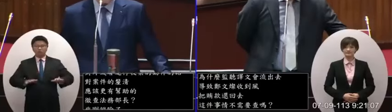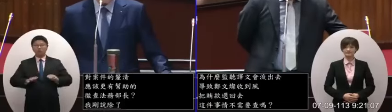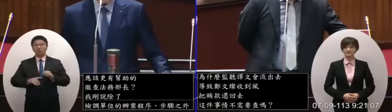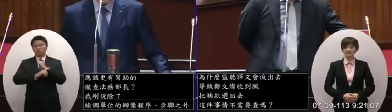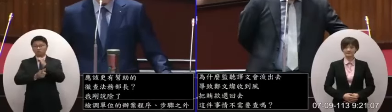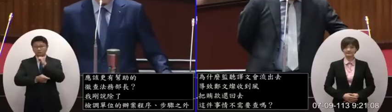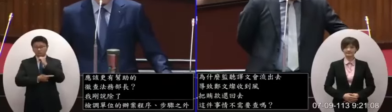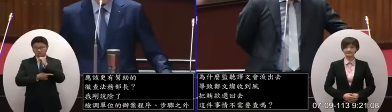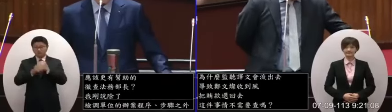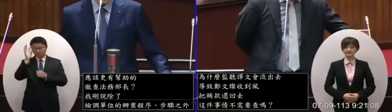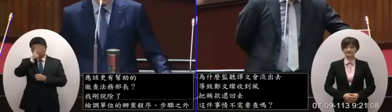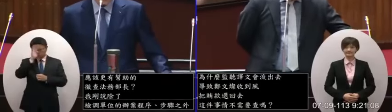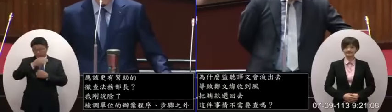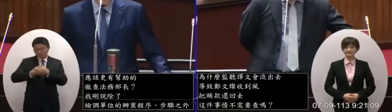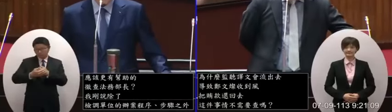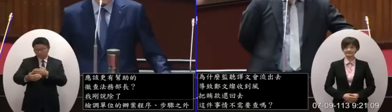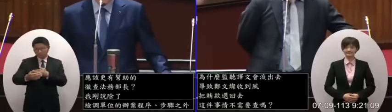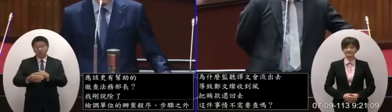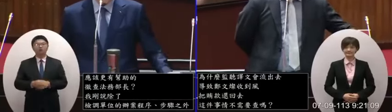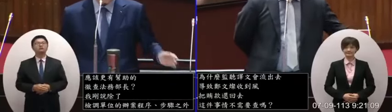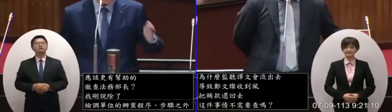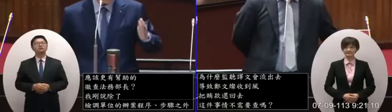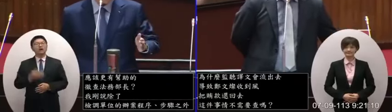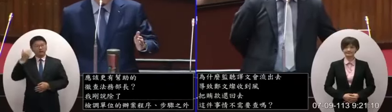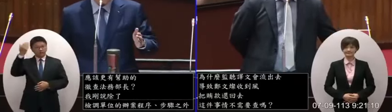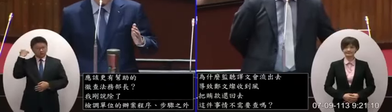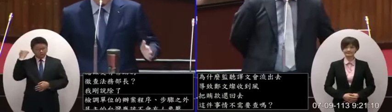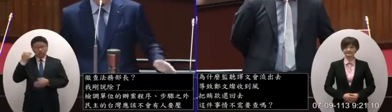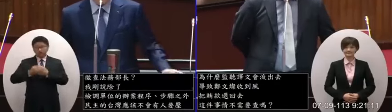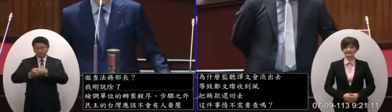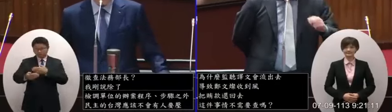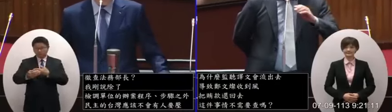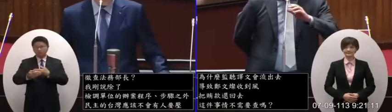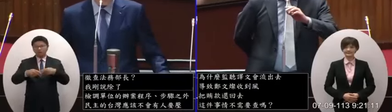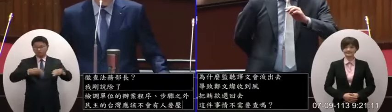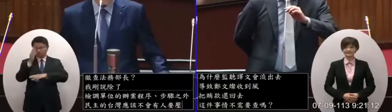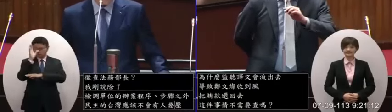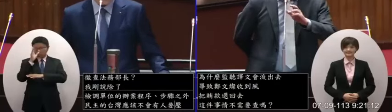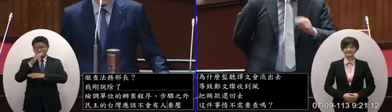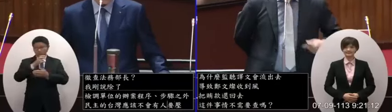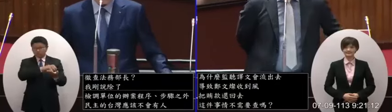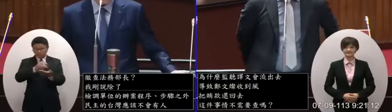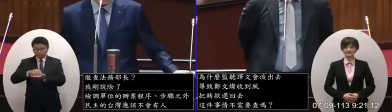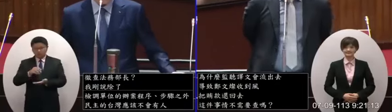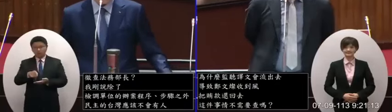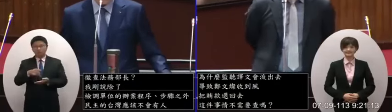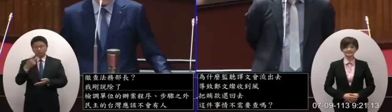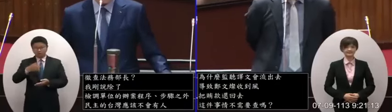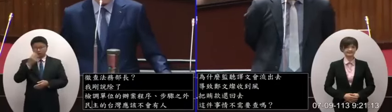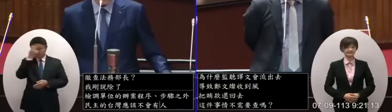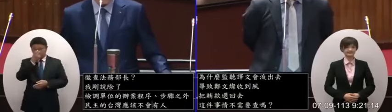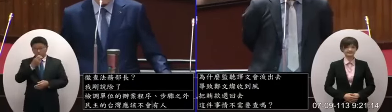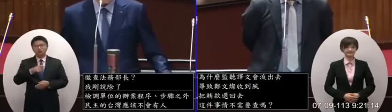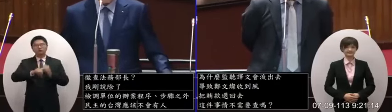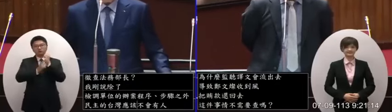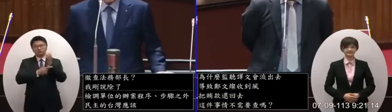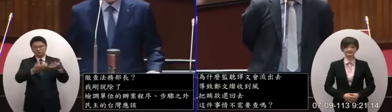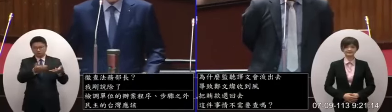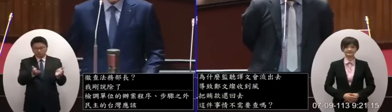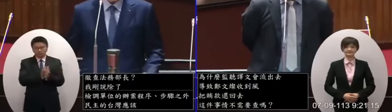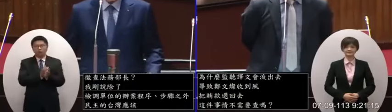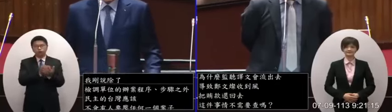的厘清之余，对过去的处理程序行政上有没有必要做检讨，法务部我认为可以去了